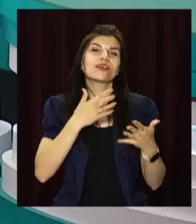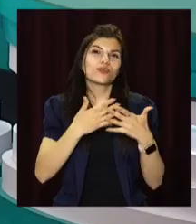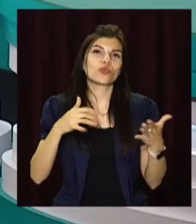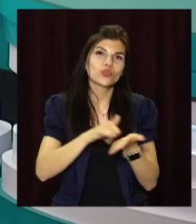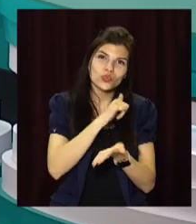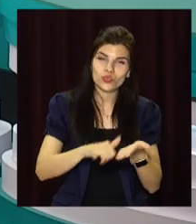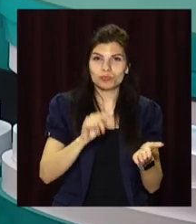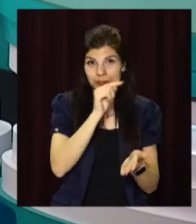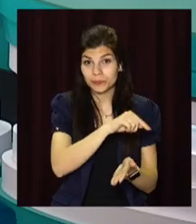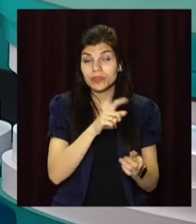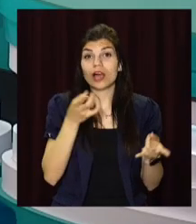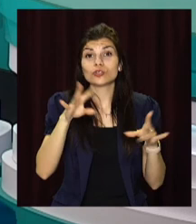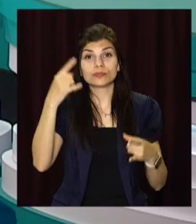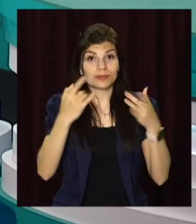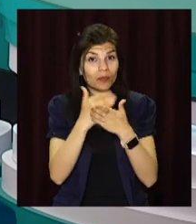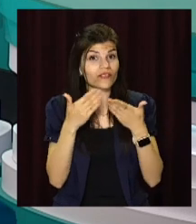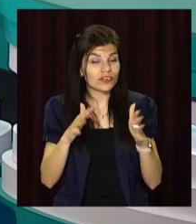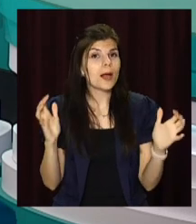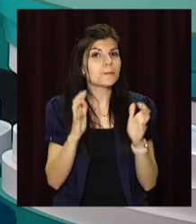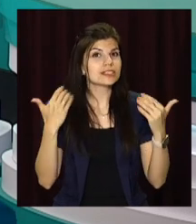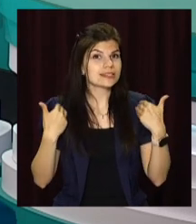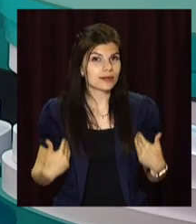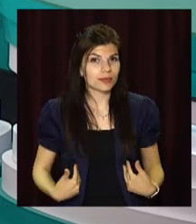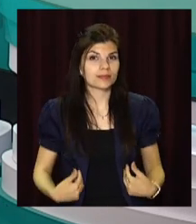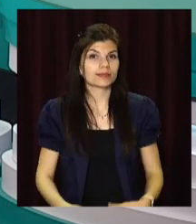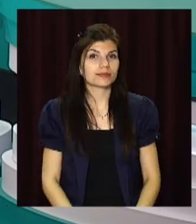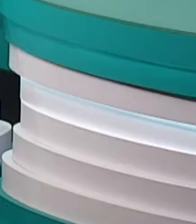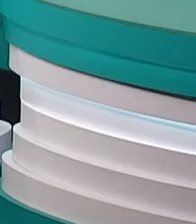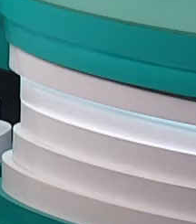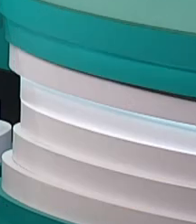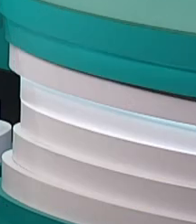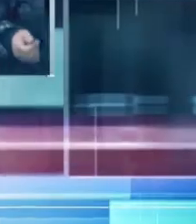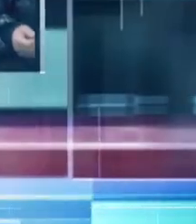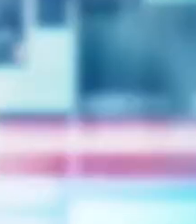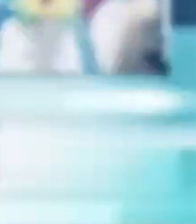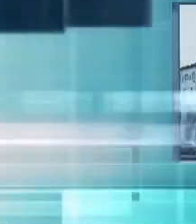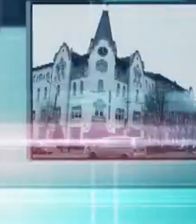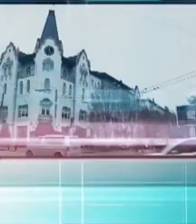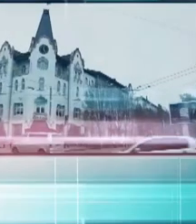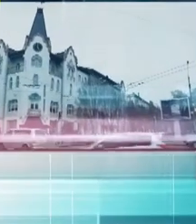YouTube-каналі. Залишайтеся з відкритим і бережіть себе!